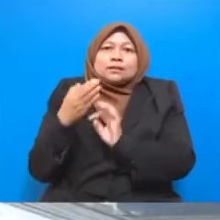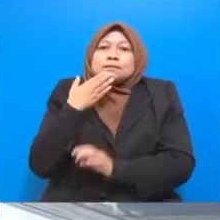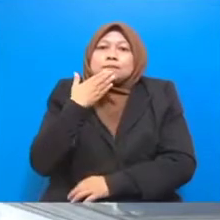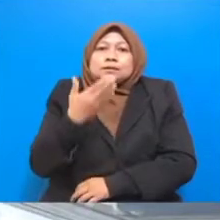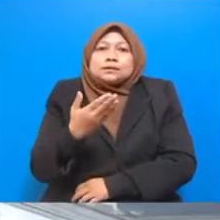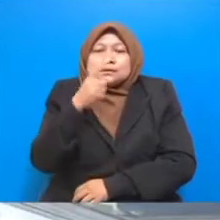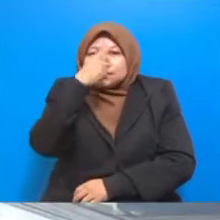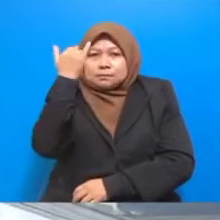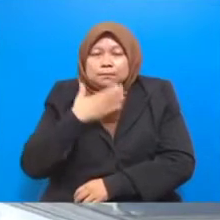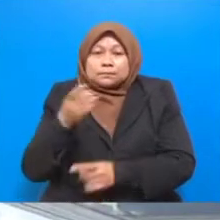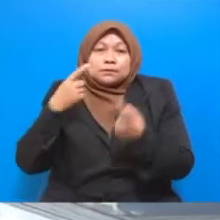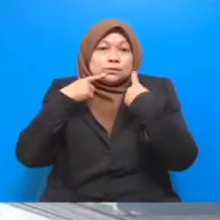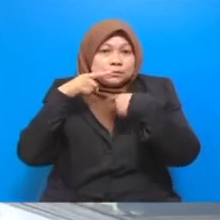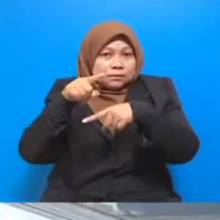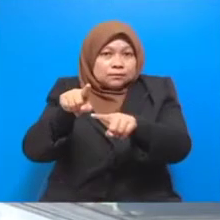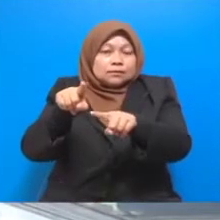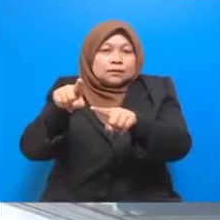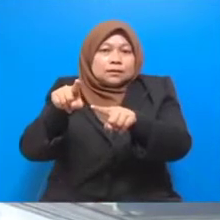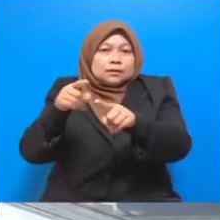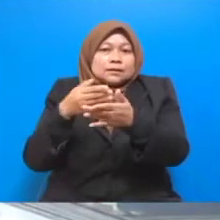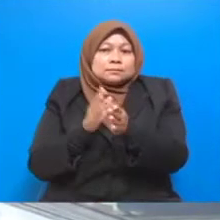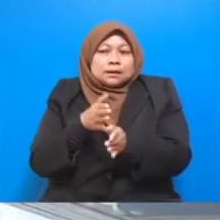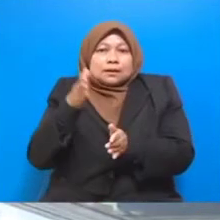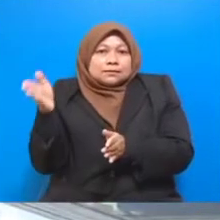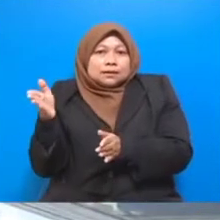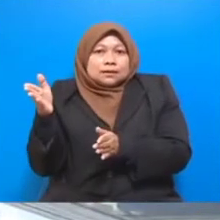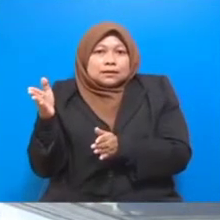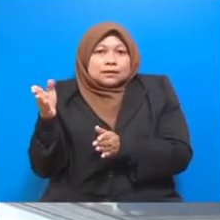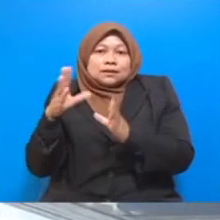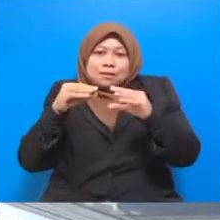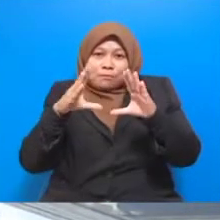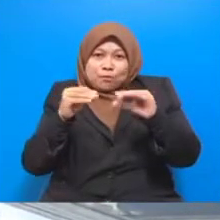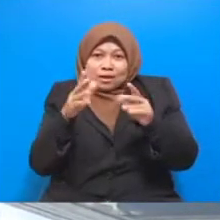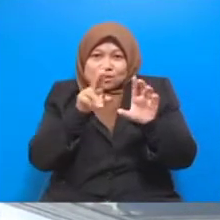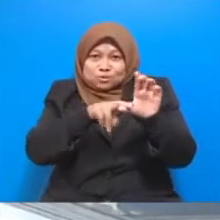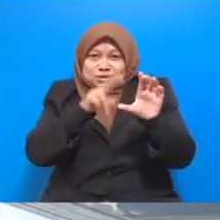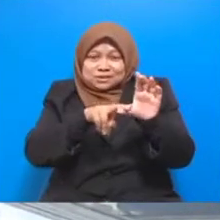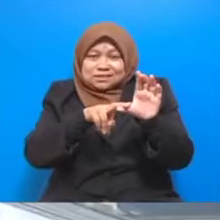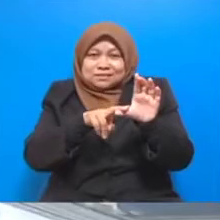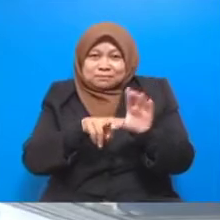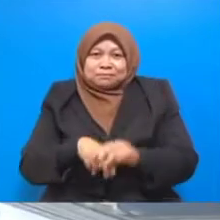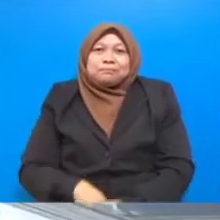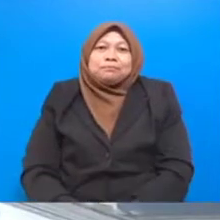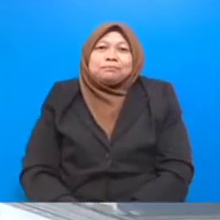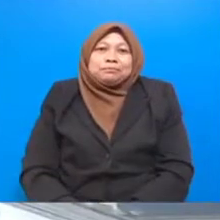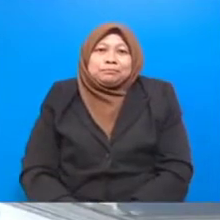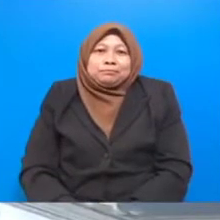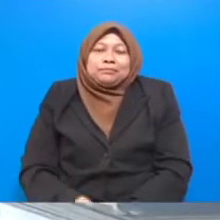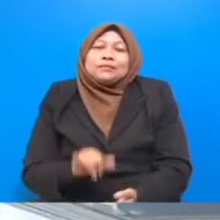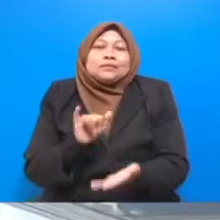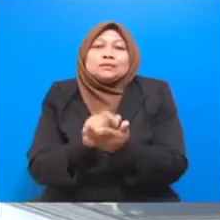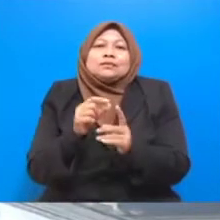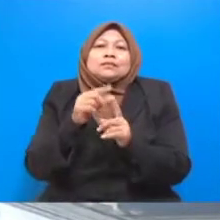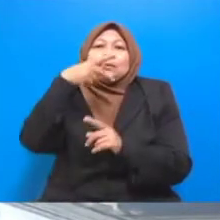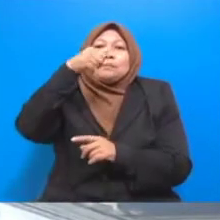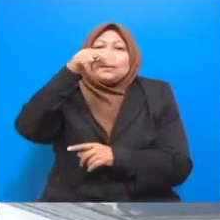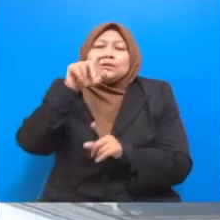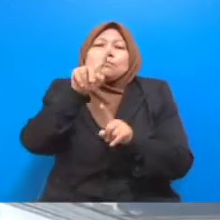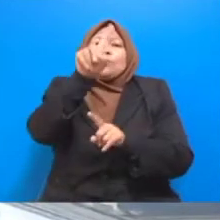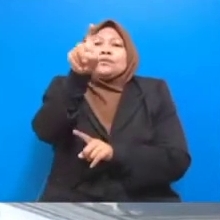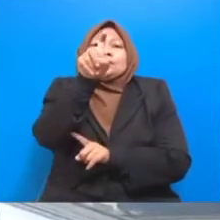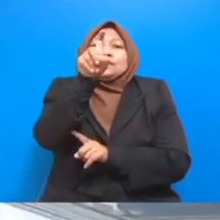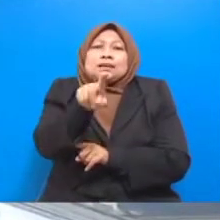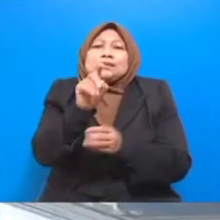kerana sudi menjawab sebelah sana empuk kursi atmosfernya pantun untuk saya nak tanya